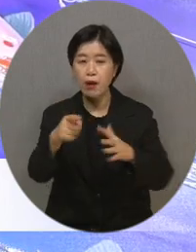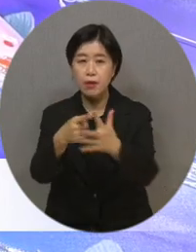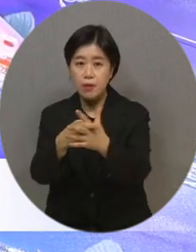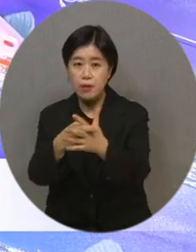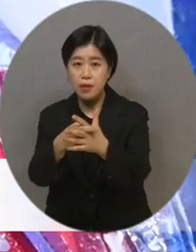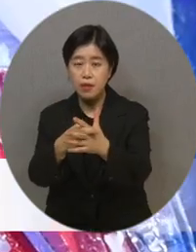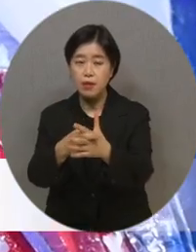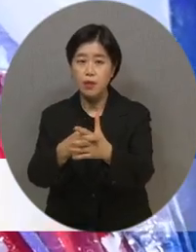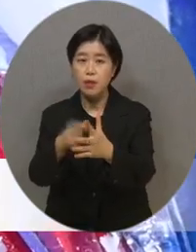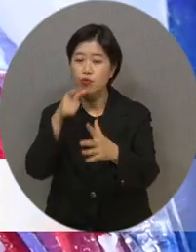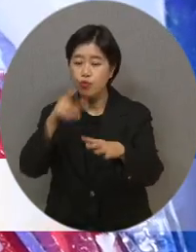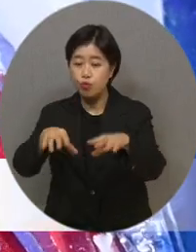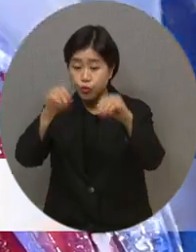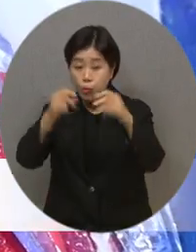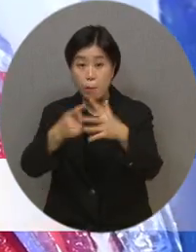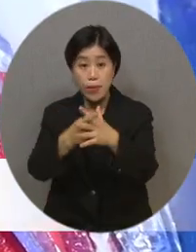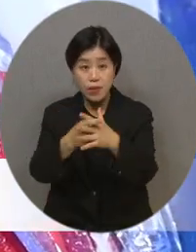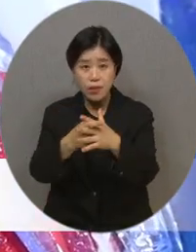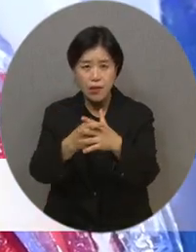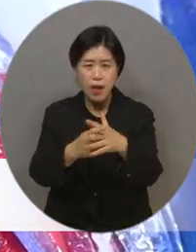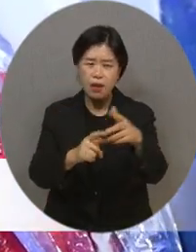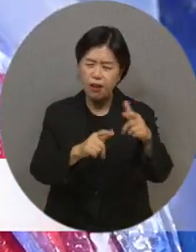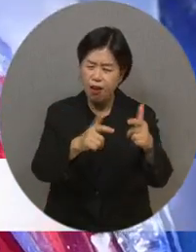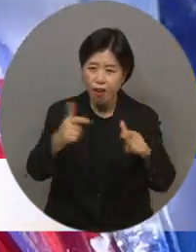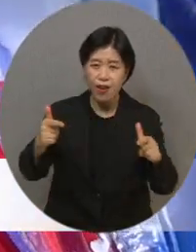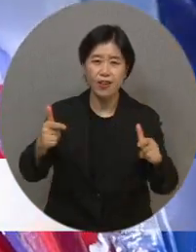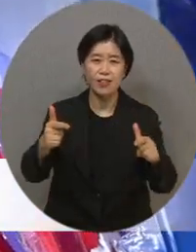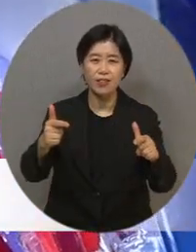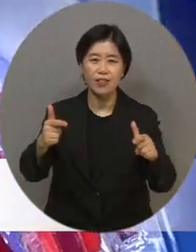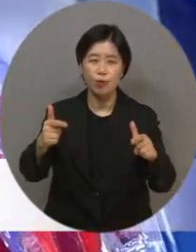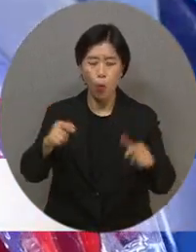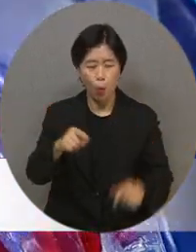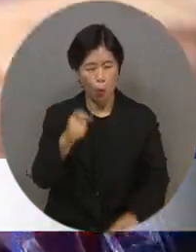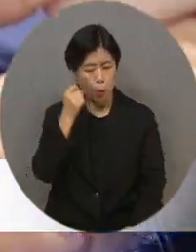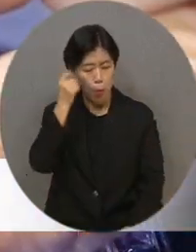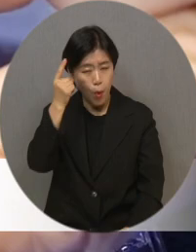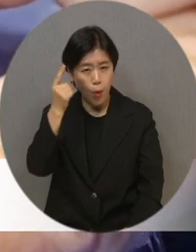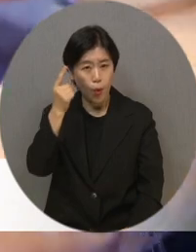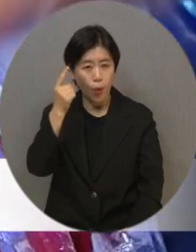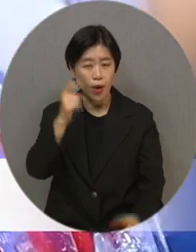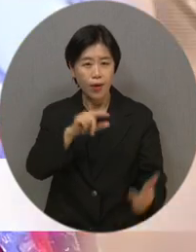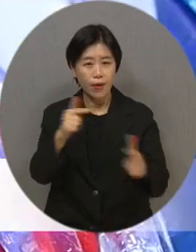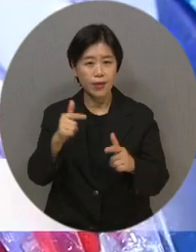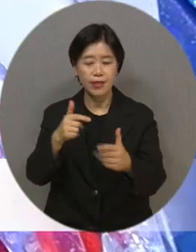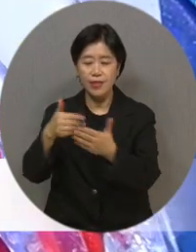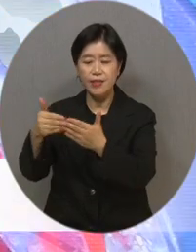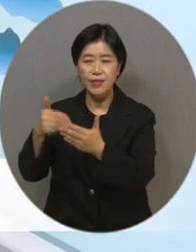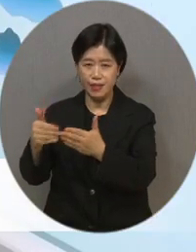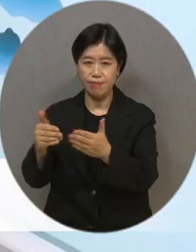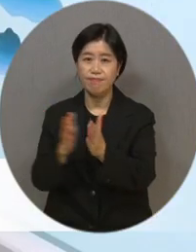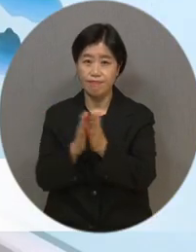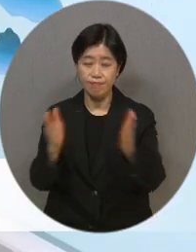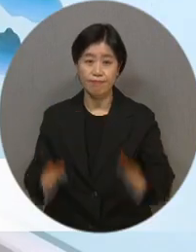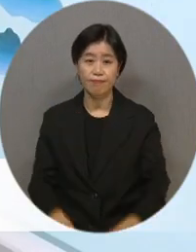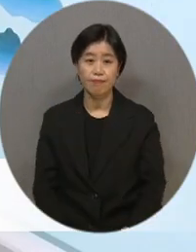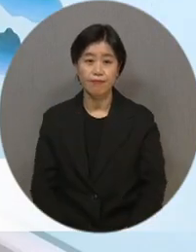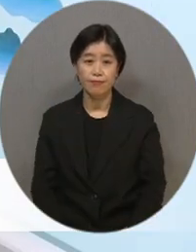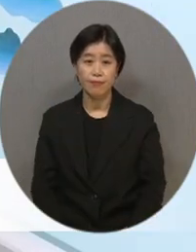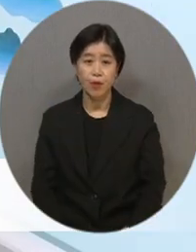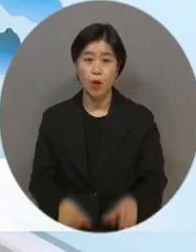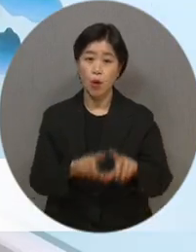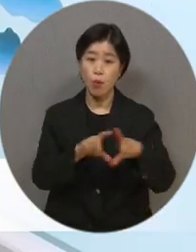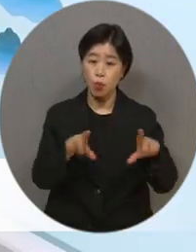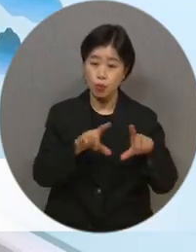멸치 등 나름의 의미를 부여하며 독특한 작품 세계를 구축해 나갑니다. 가장 일반적인